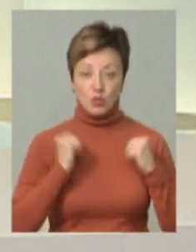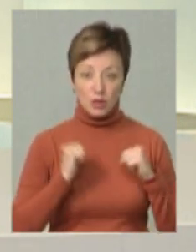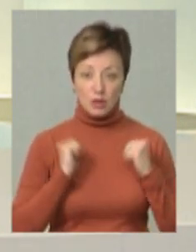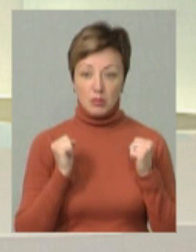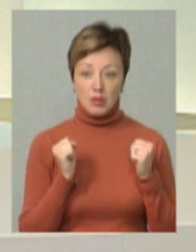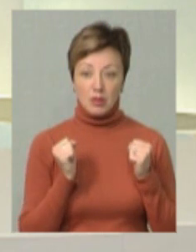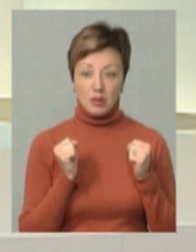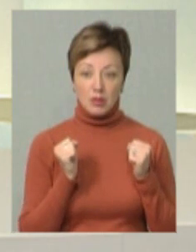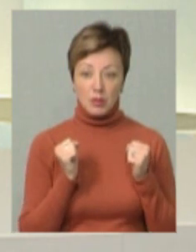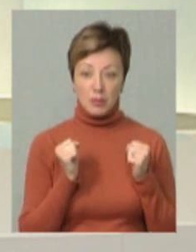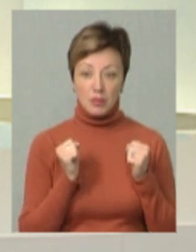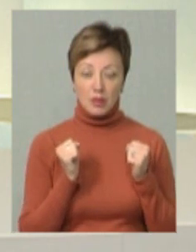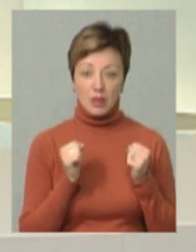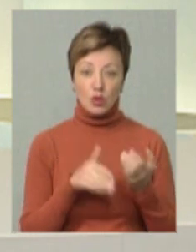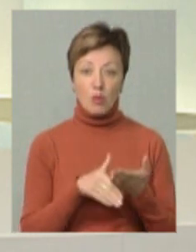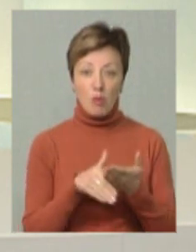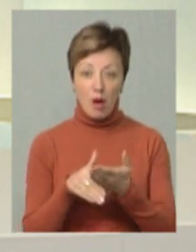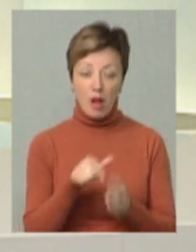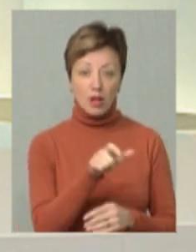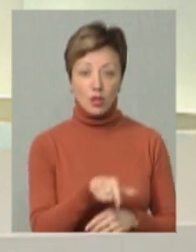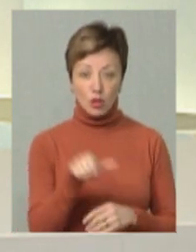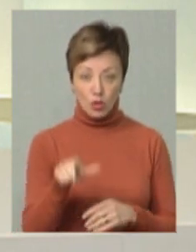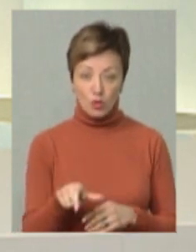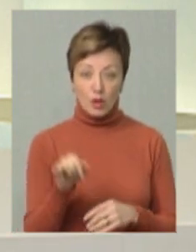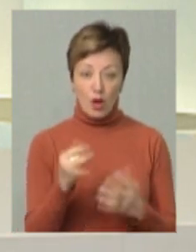зусиллями, і допомагали людям, і